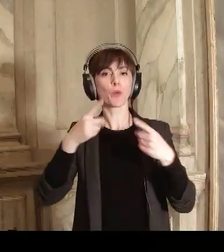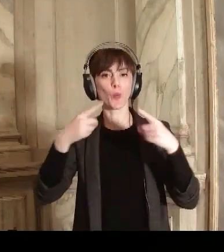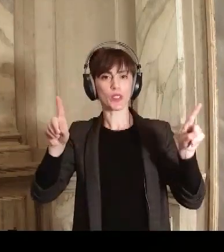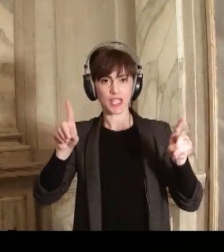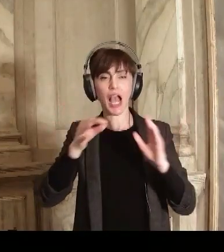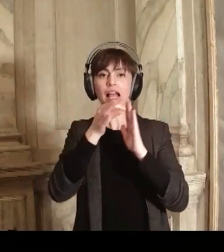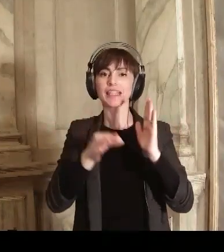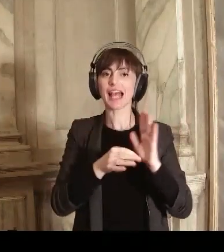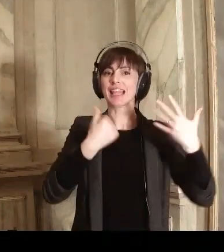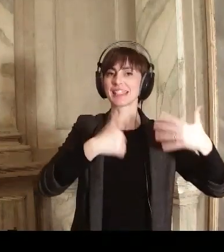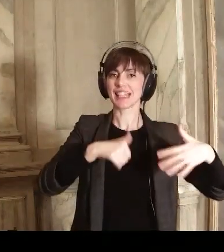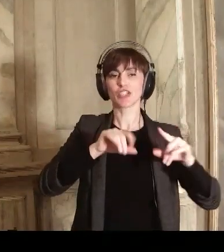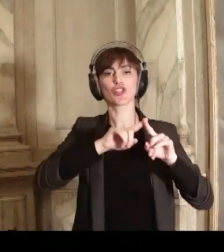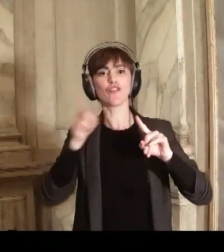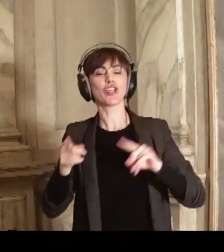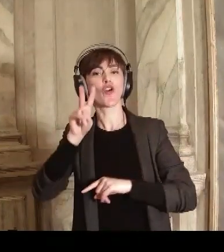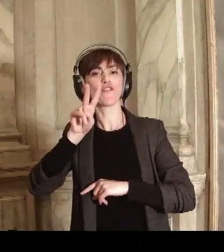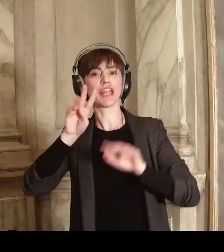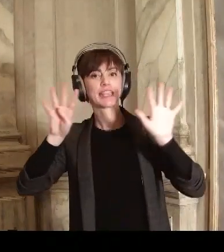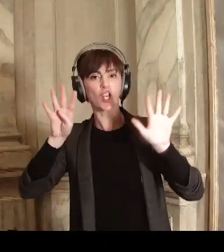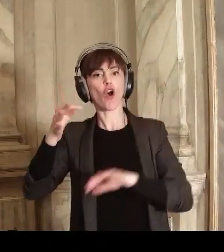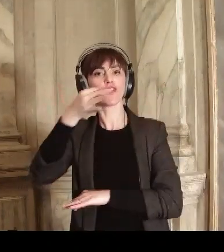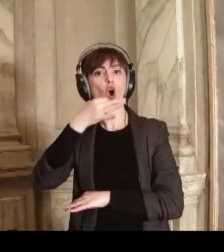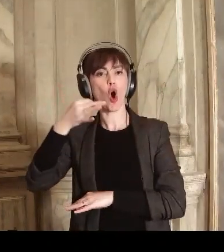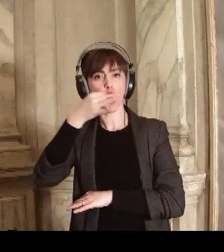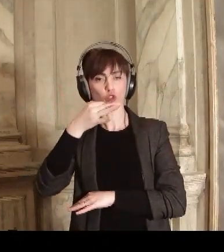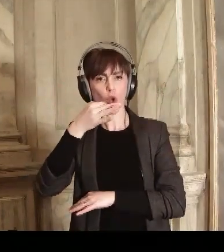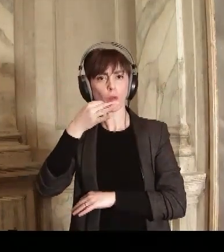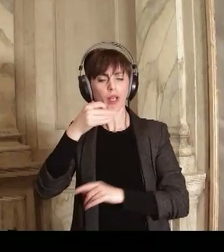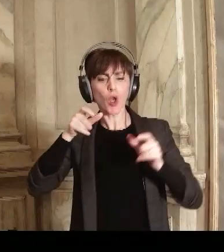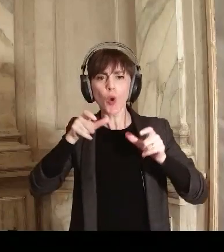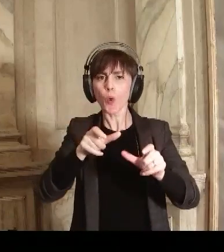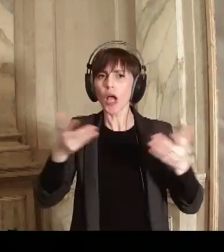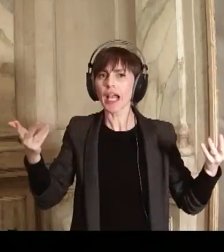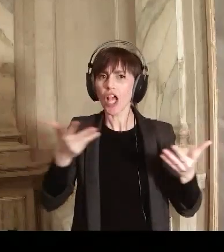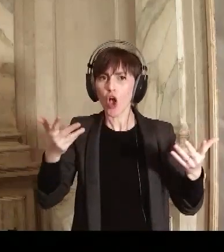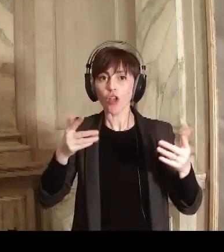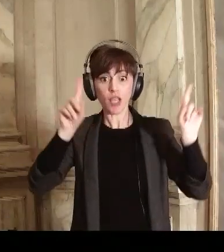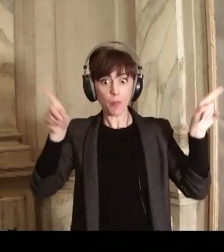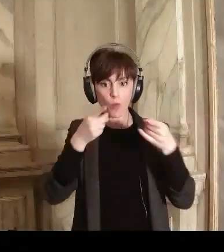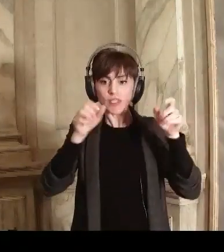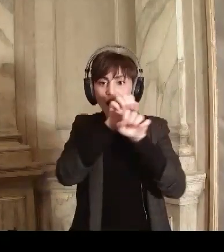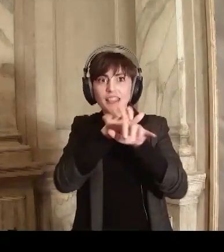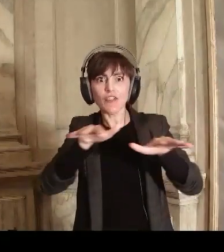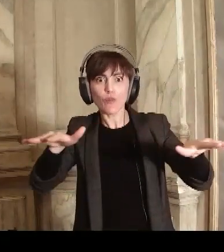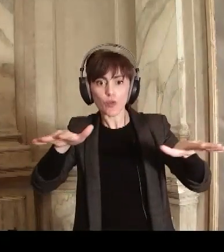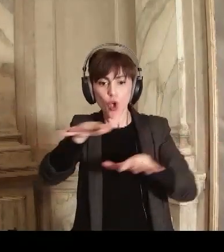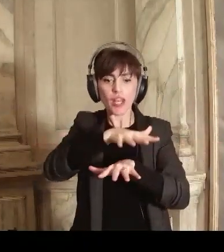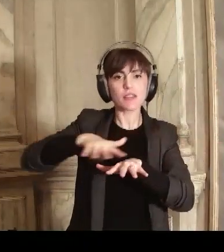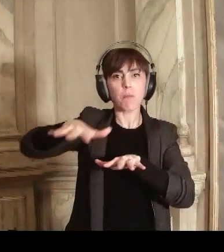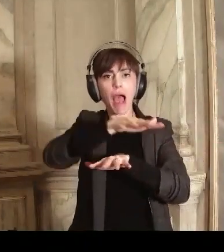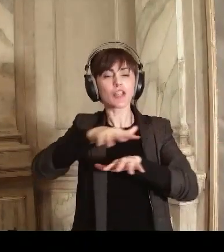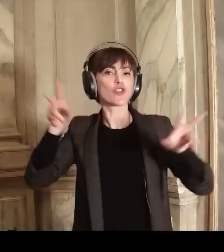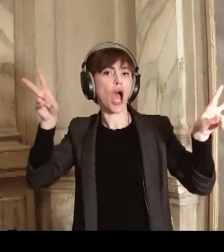suono digitale, alla sua produzione e alla sua diffusione nello spazio acustico. Presenta un ampio spettro di tendenze stilistiche